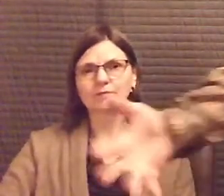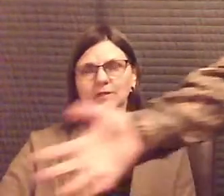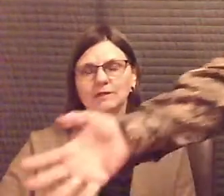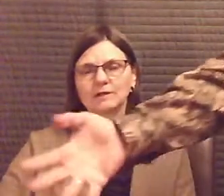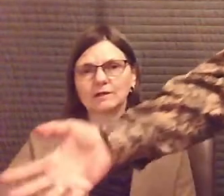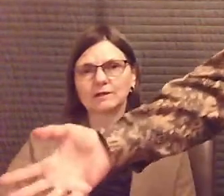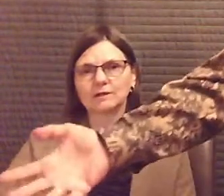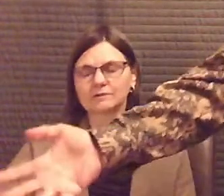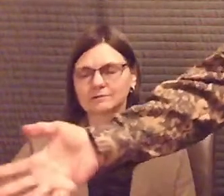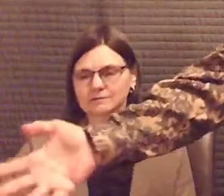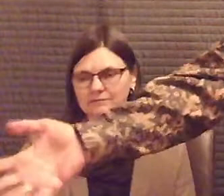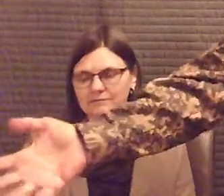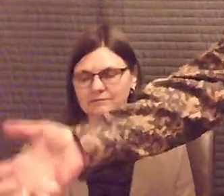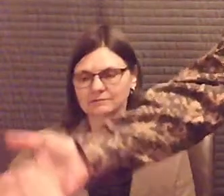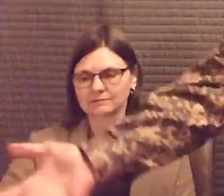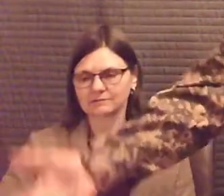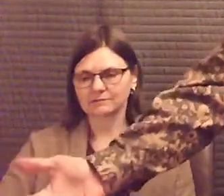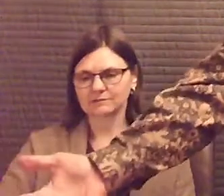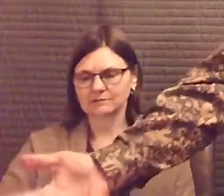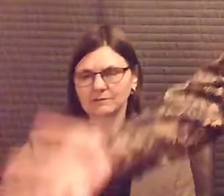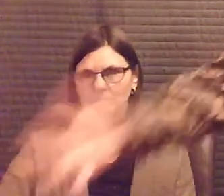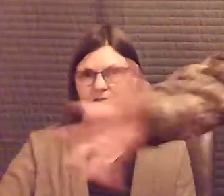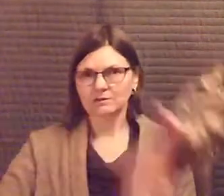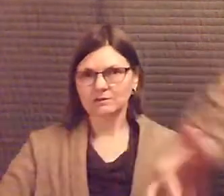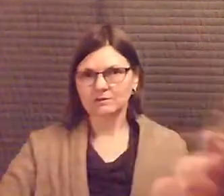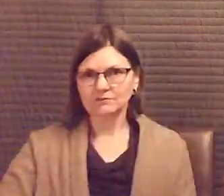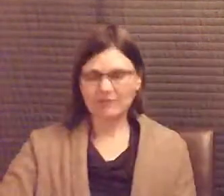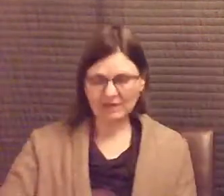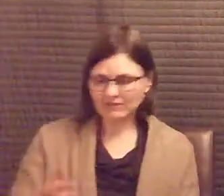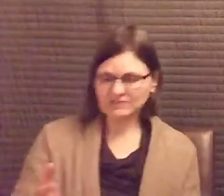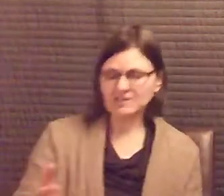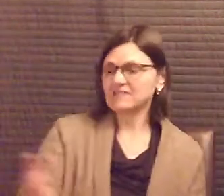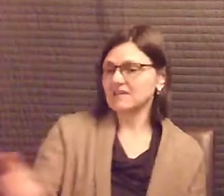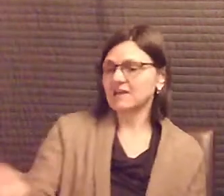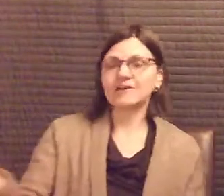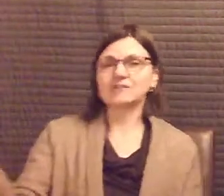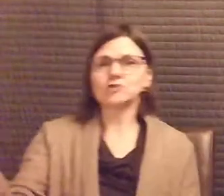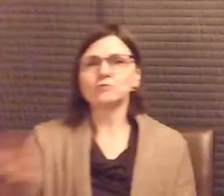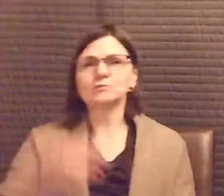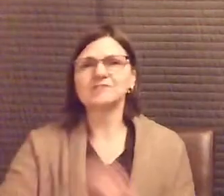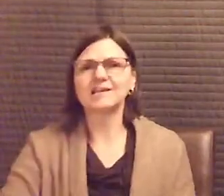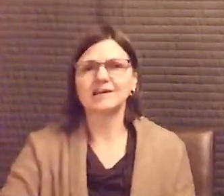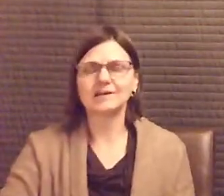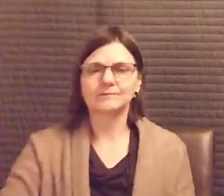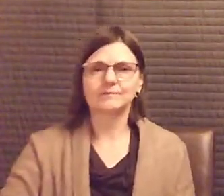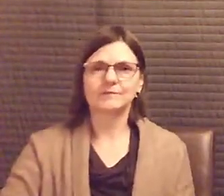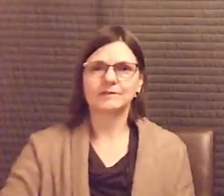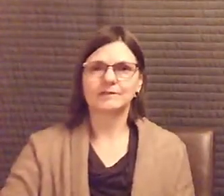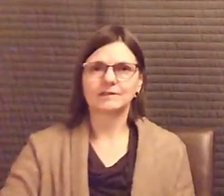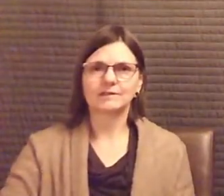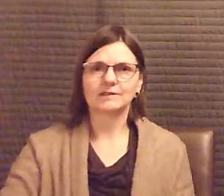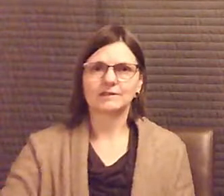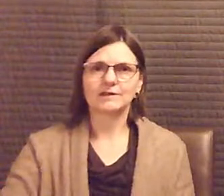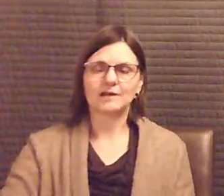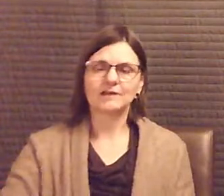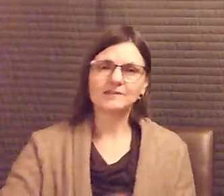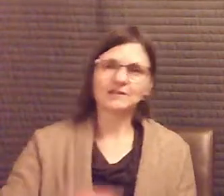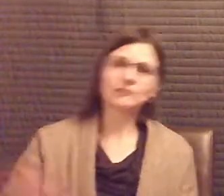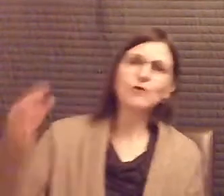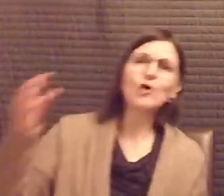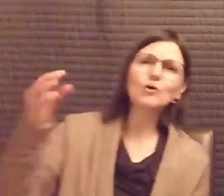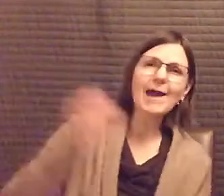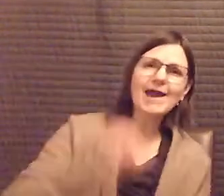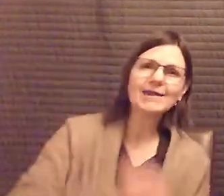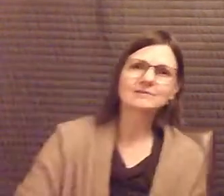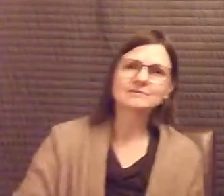als iemand hier de die met nog een show die was door de politie en is niet eens even waar je zo van elektrische schok oké zij